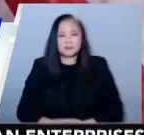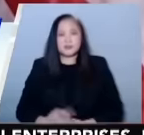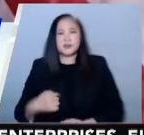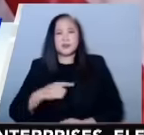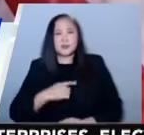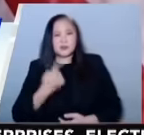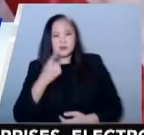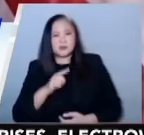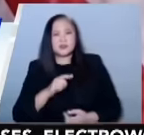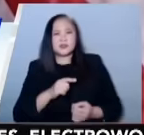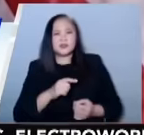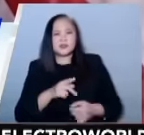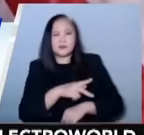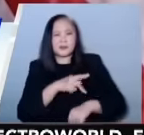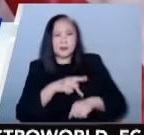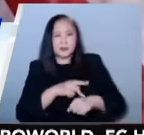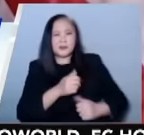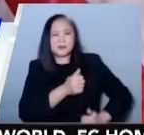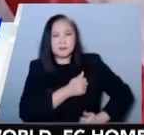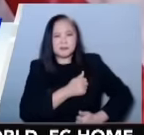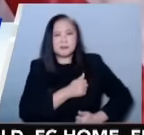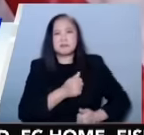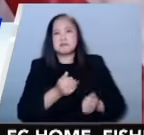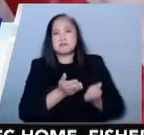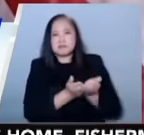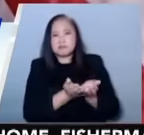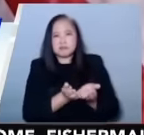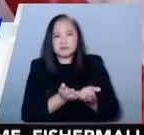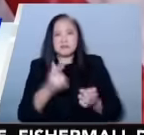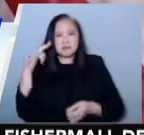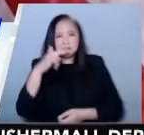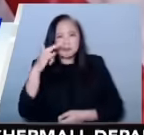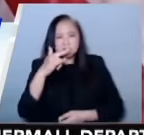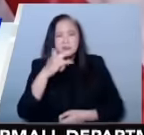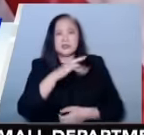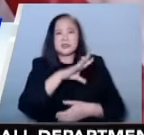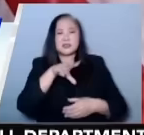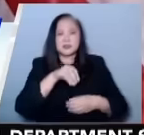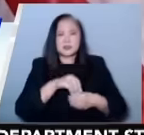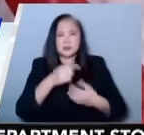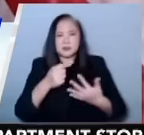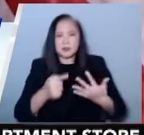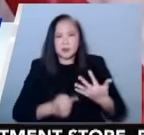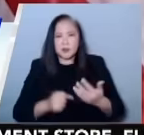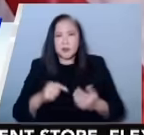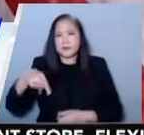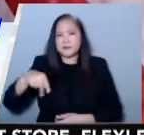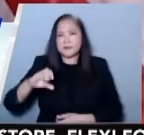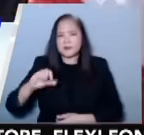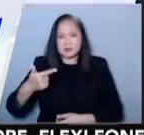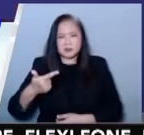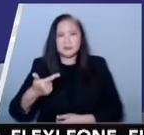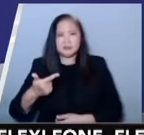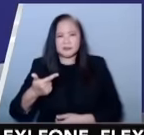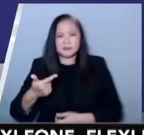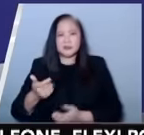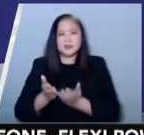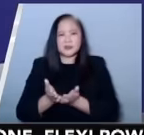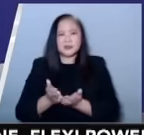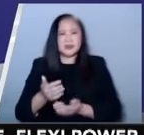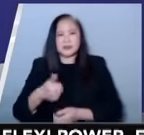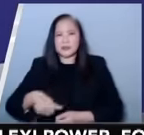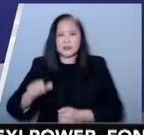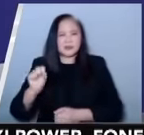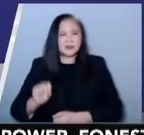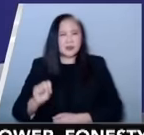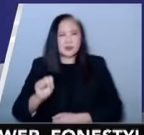Forces, public vessels, aircraft, including those of its Coast Guard, anywhere in the South China Sea. Ayon naman